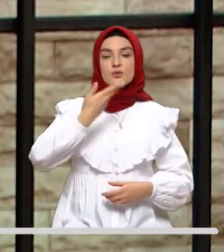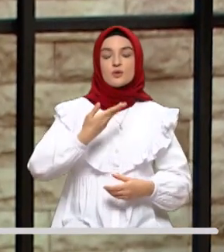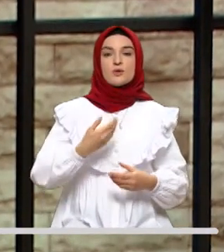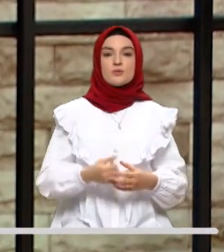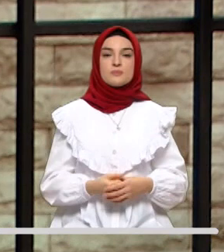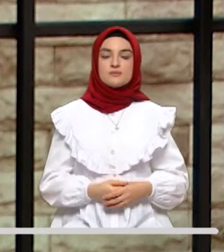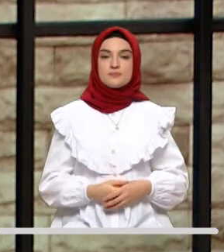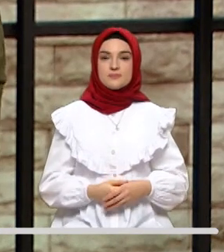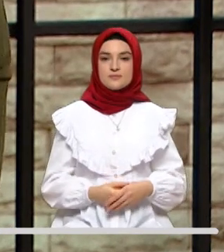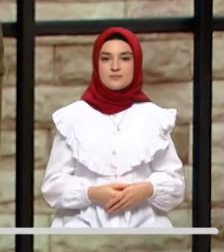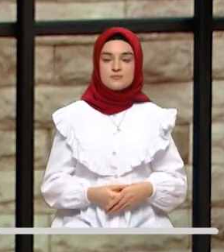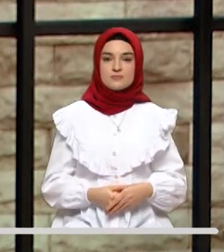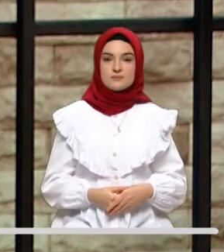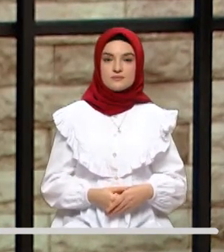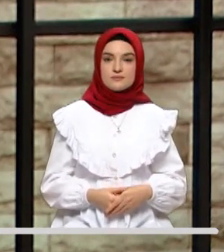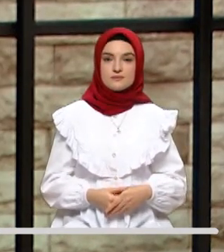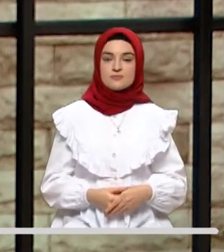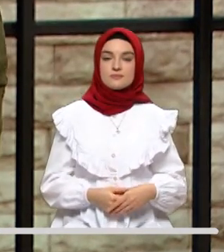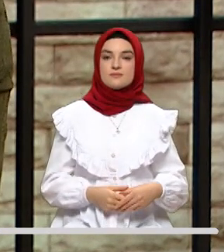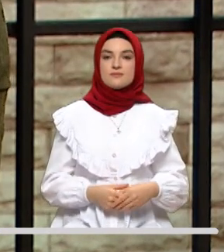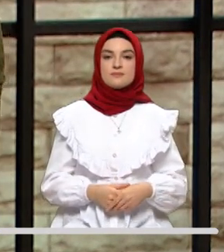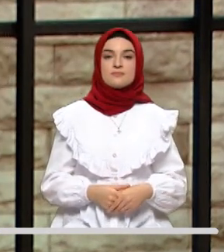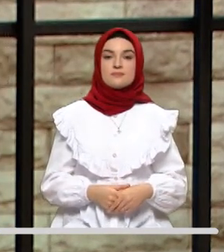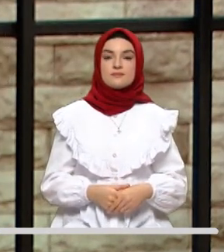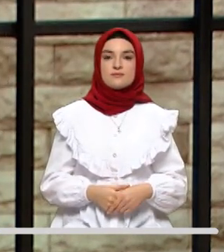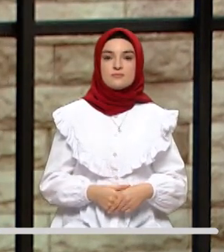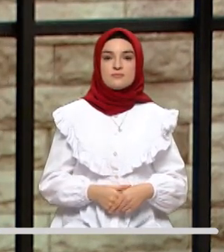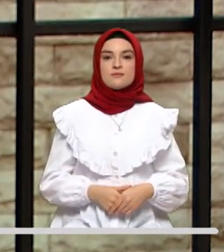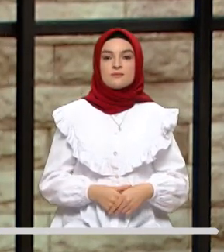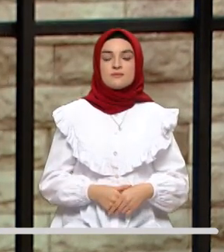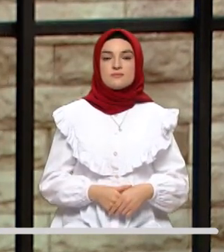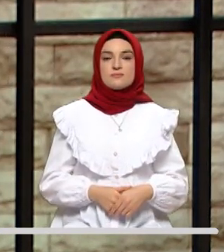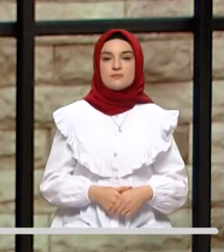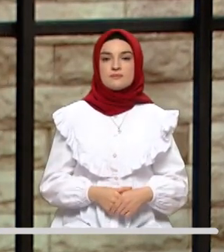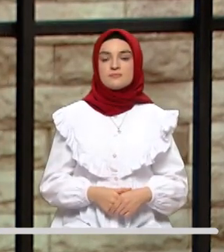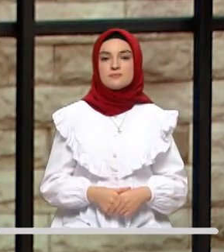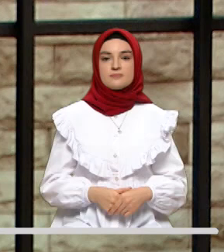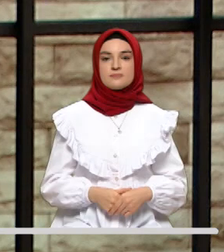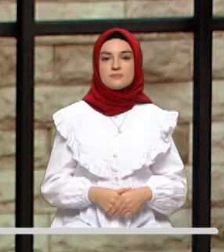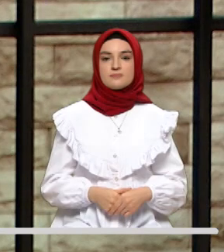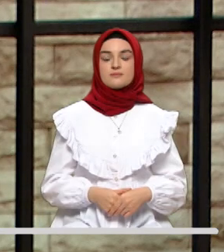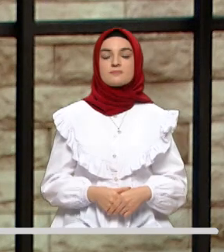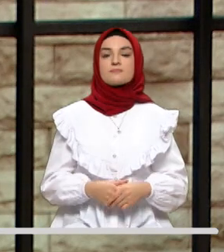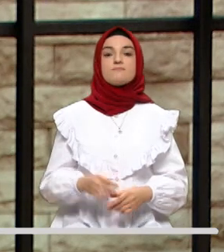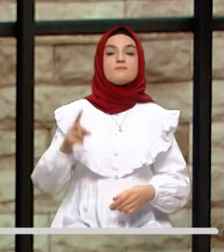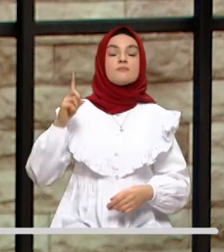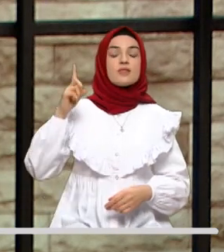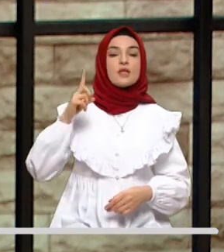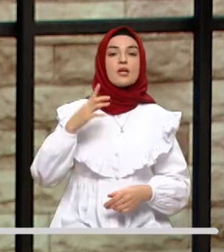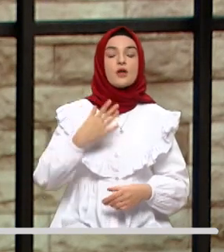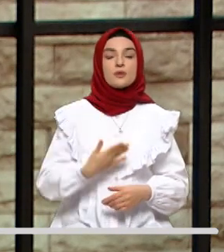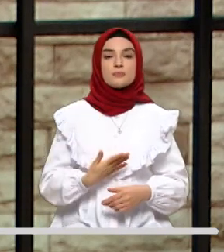Allahümme inni es'elükel hüda vettuka vel afafe vel gina. Yani Allahümme